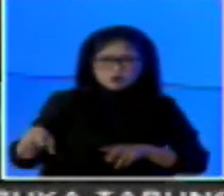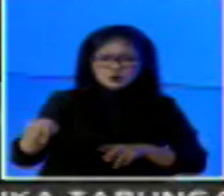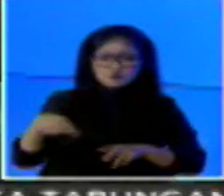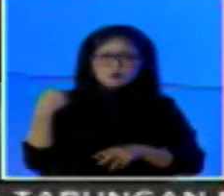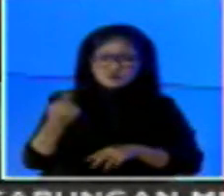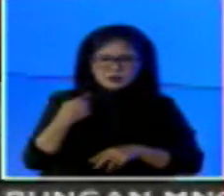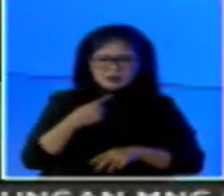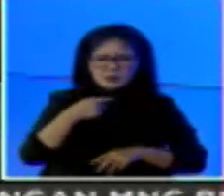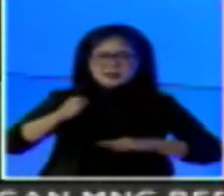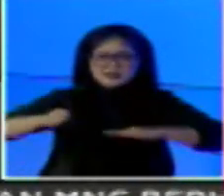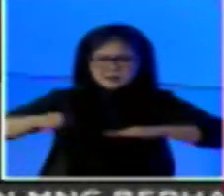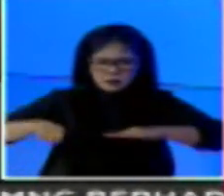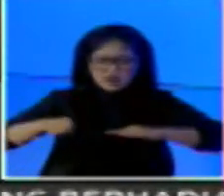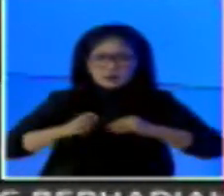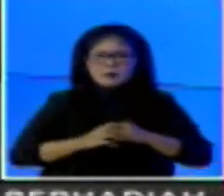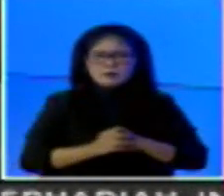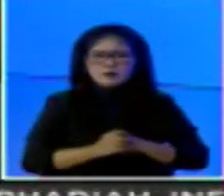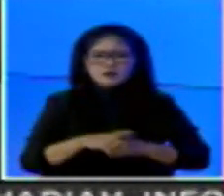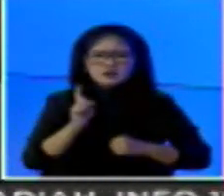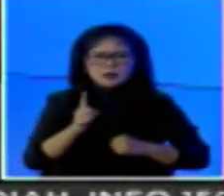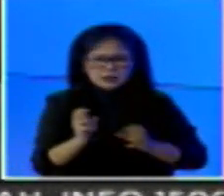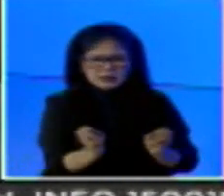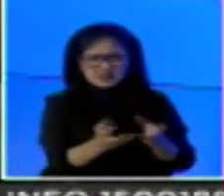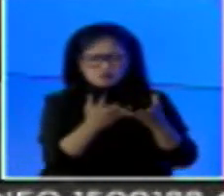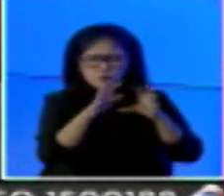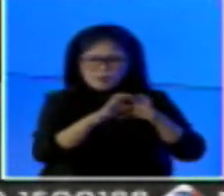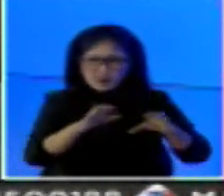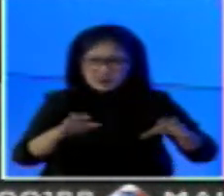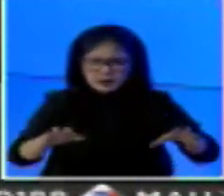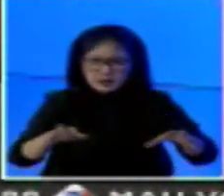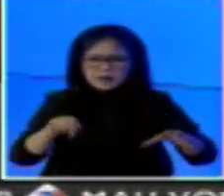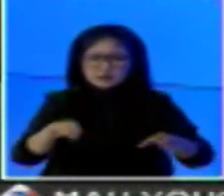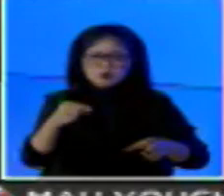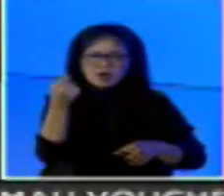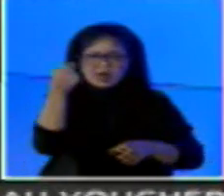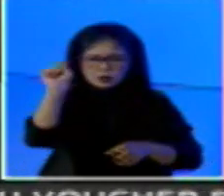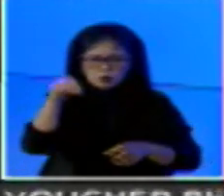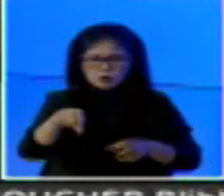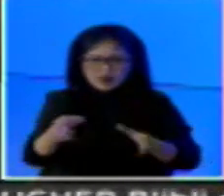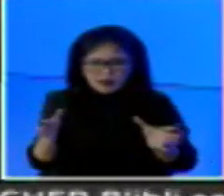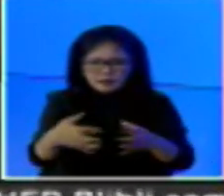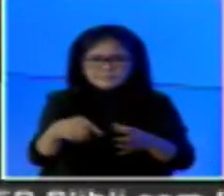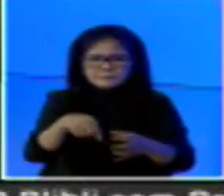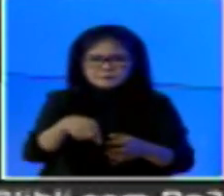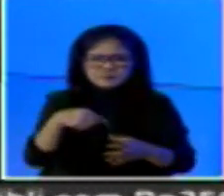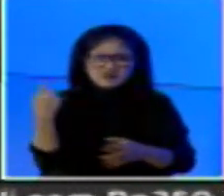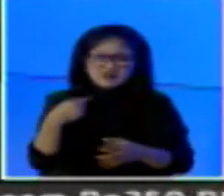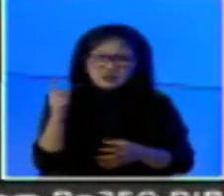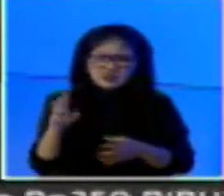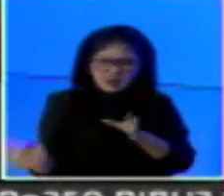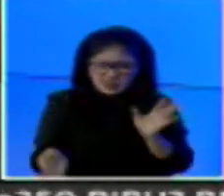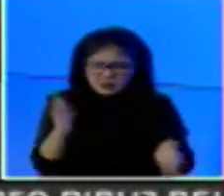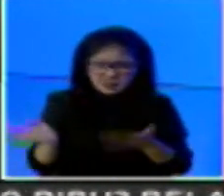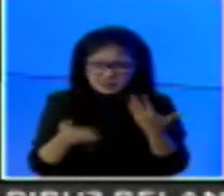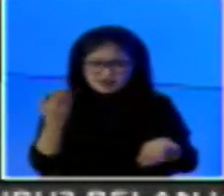sidang terhadap yang bersangkutan nanti. Ada ditemukan beberapa di sana ya, di tempat di kantornya, ketika anggota kita melakukan